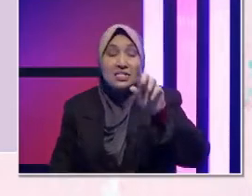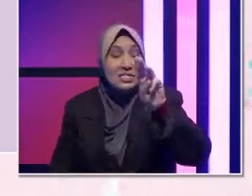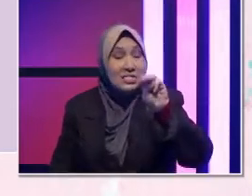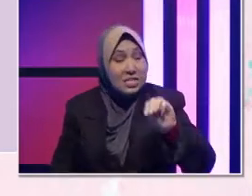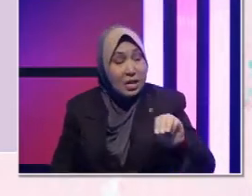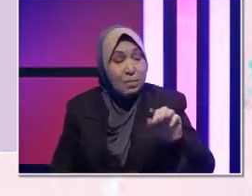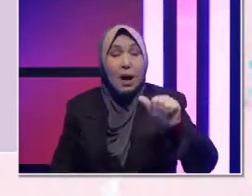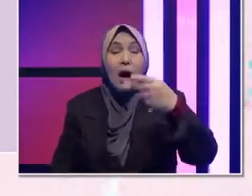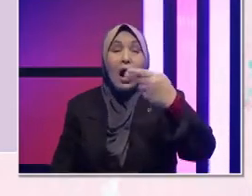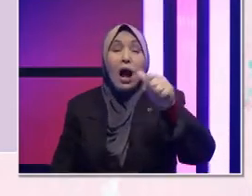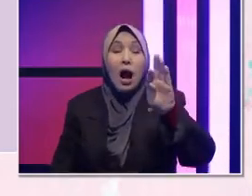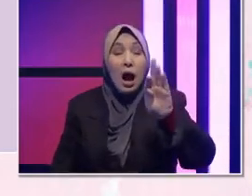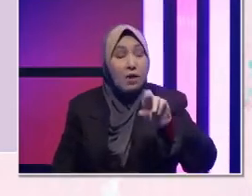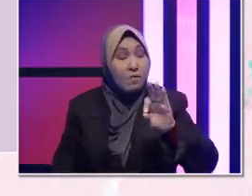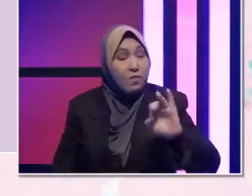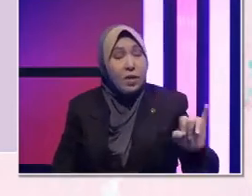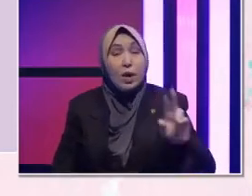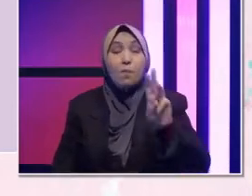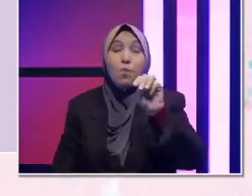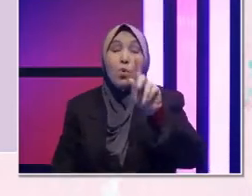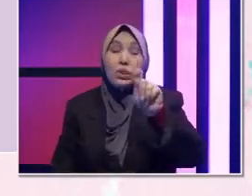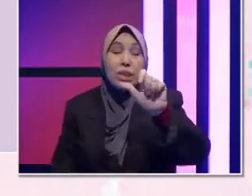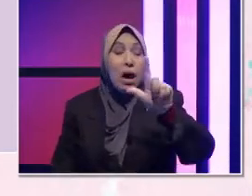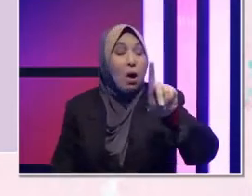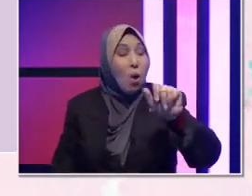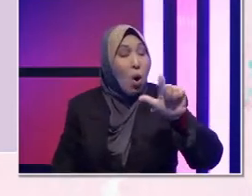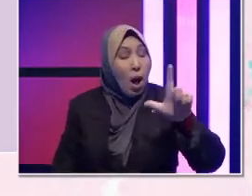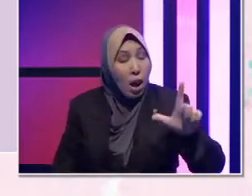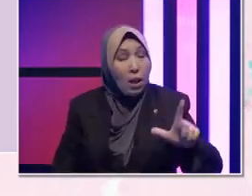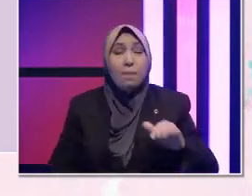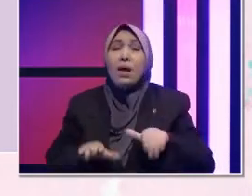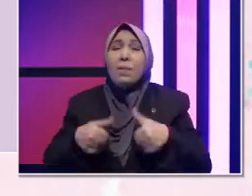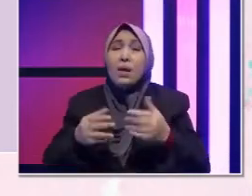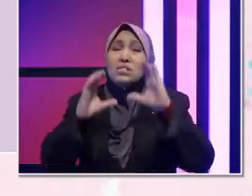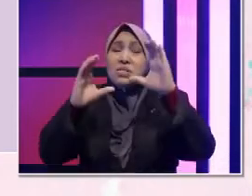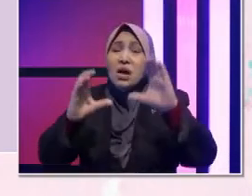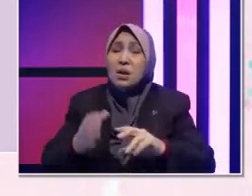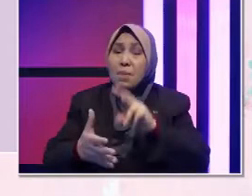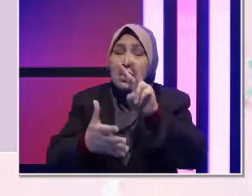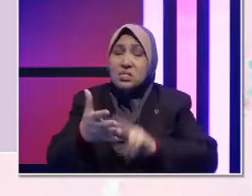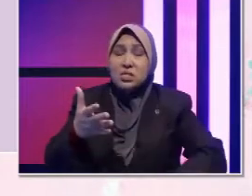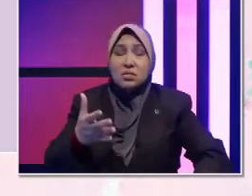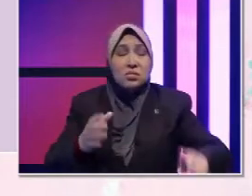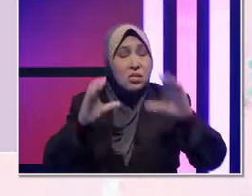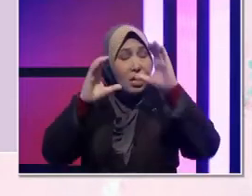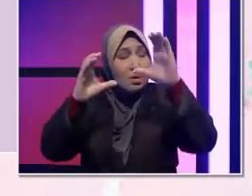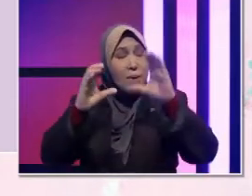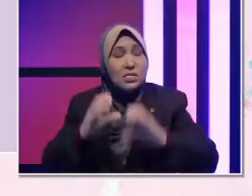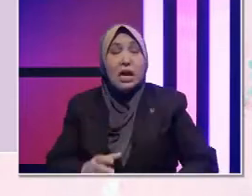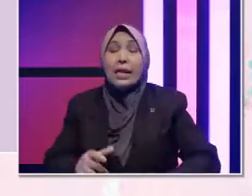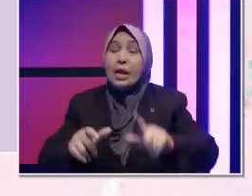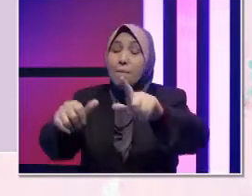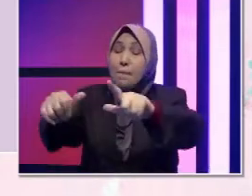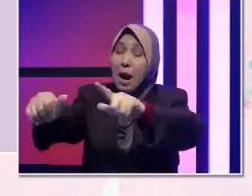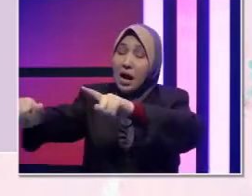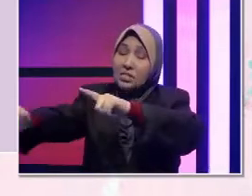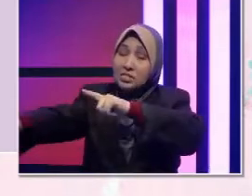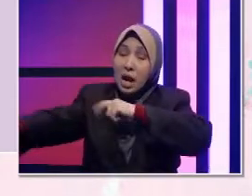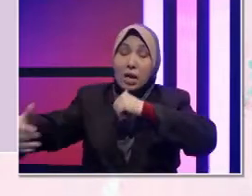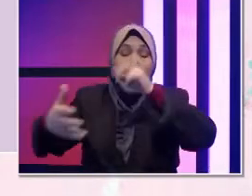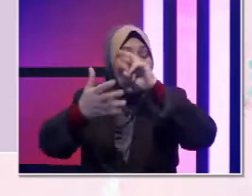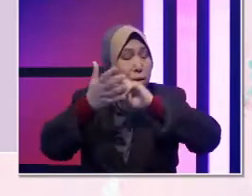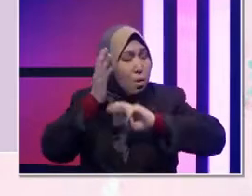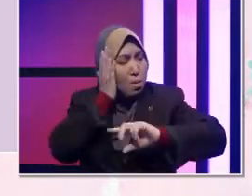Mad lazim harfi muthaqqal. Bagaimana cara baca dia? Cara bacaan dia ialah dipanjangkan bacaan